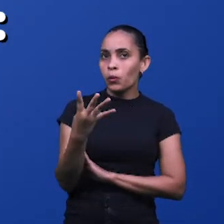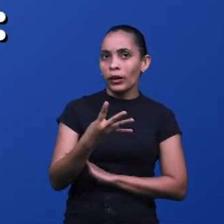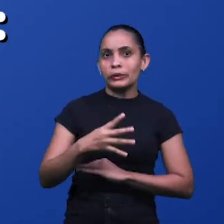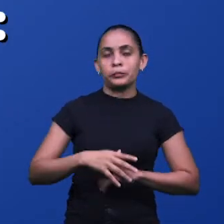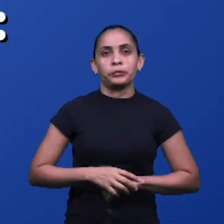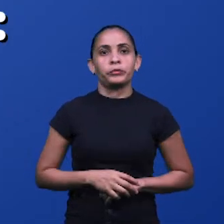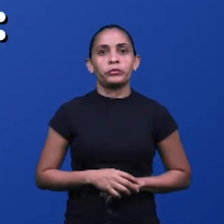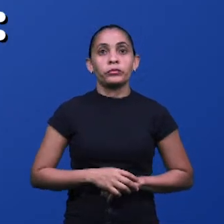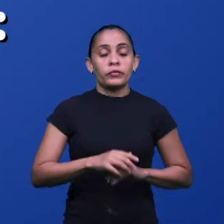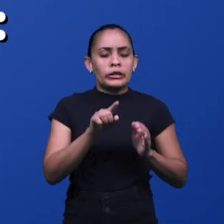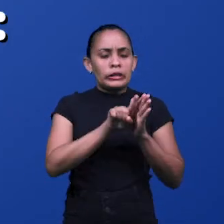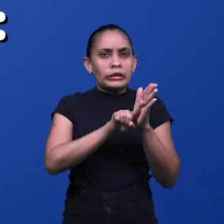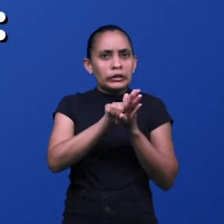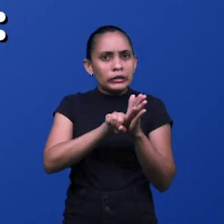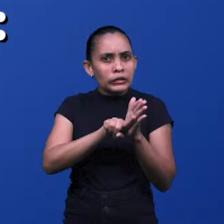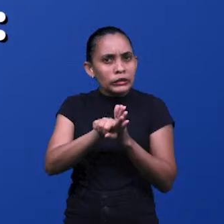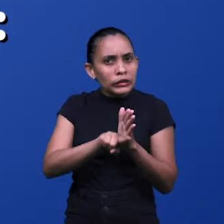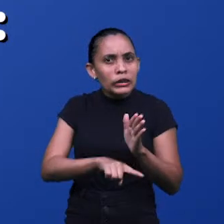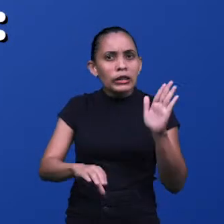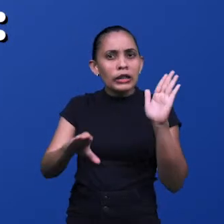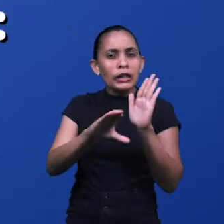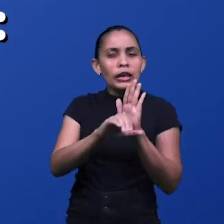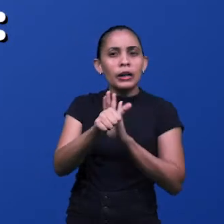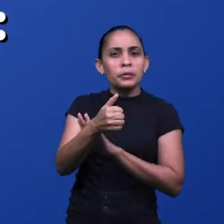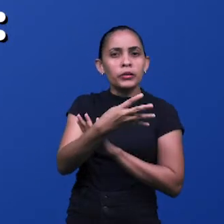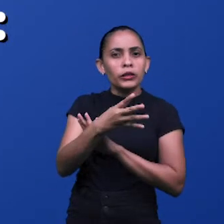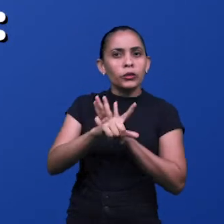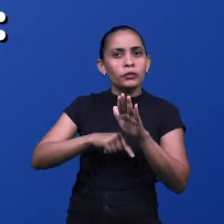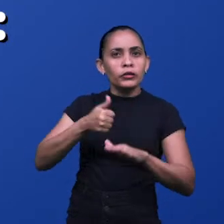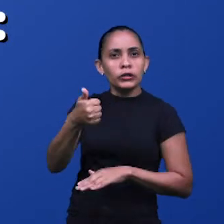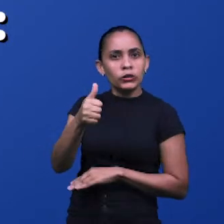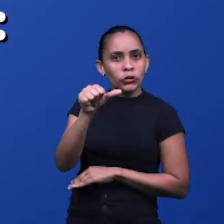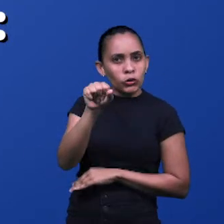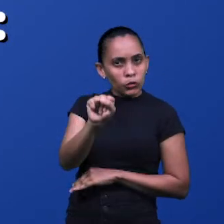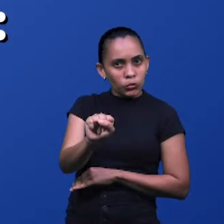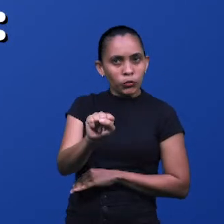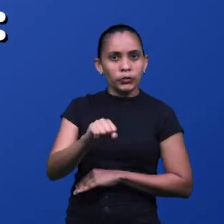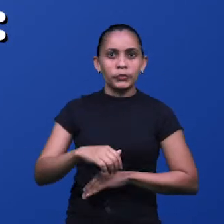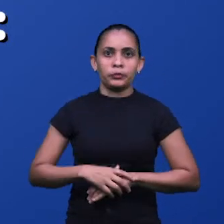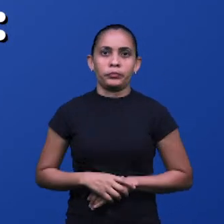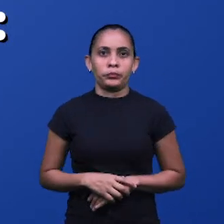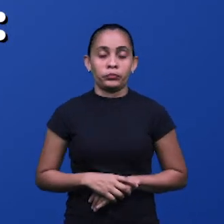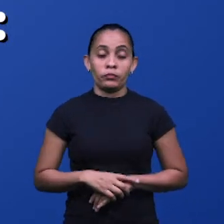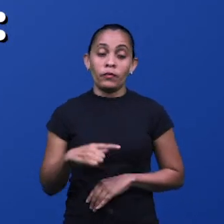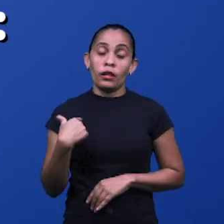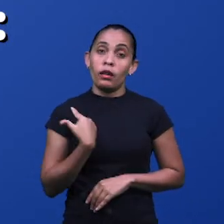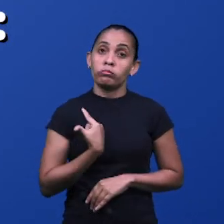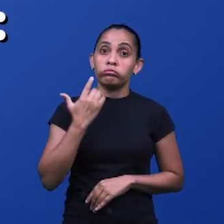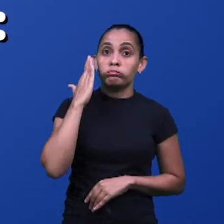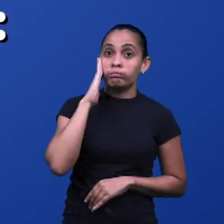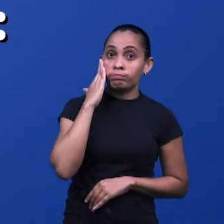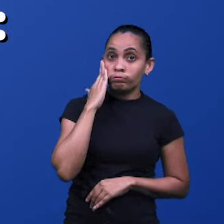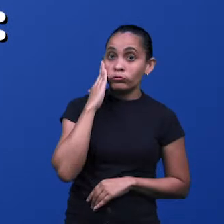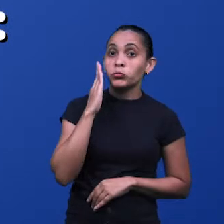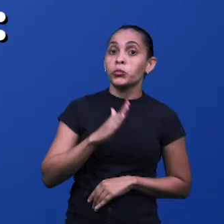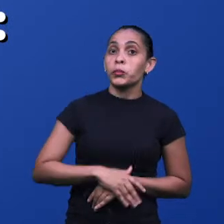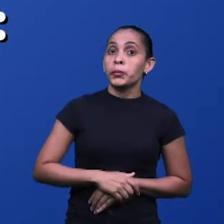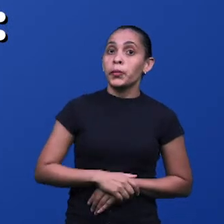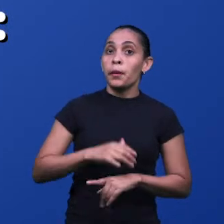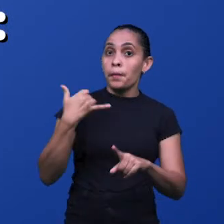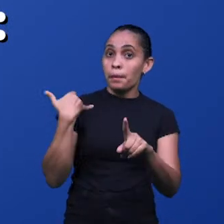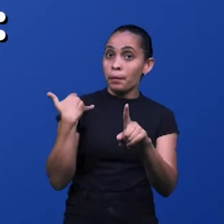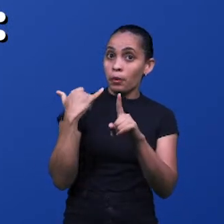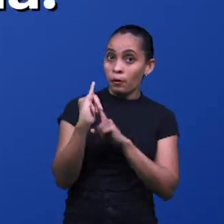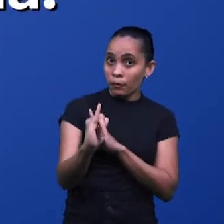esposte nel libro di Giudici, capitolo 14, versetto 18, dal punto di vista profetico possiamo